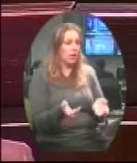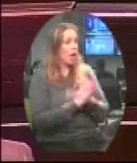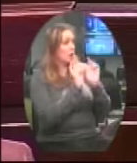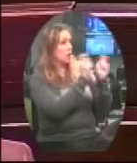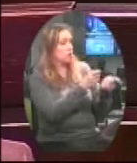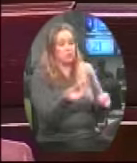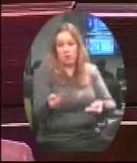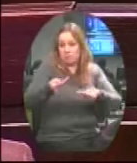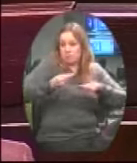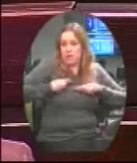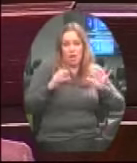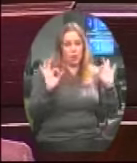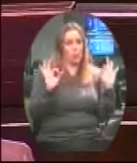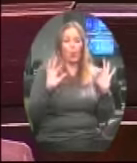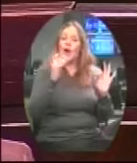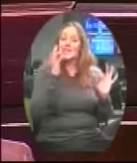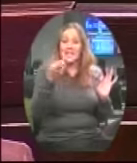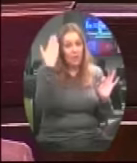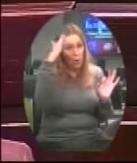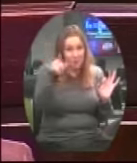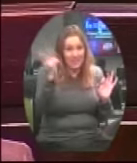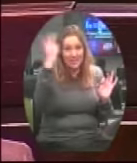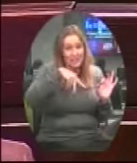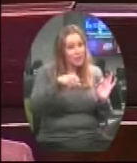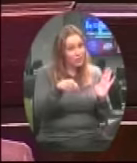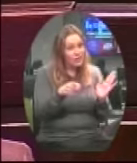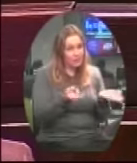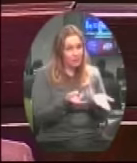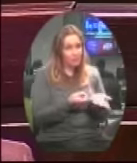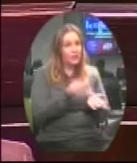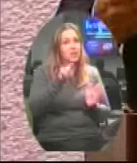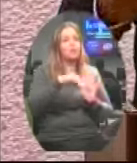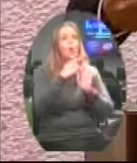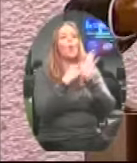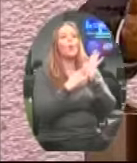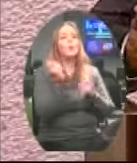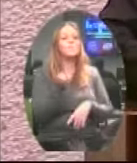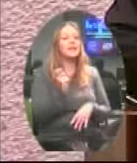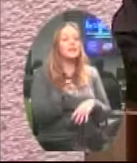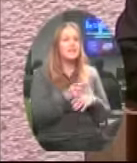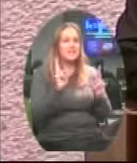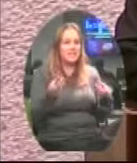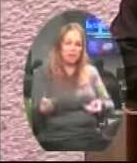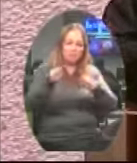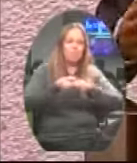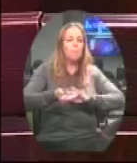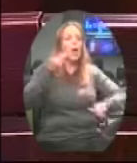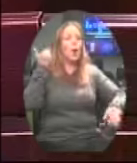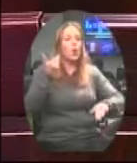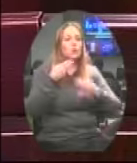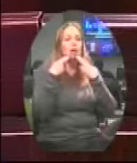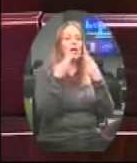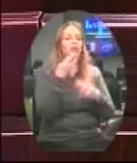את לא מכירה, אולי את צעירה, תביאי שיש פה חוקים בכנסת, צריכה להעביר מראש. עניתי על השאלה, לא